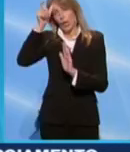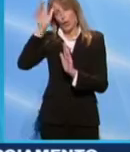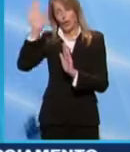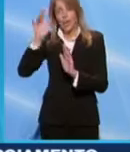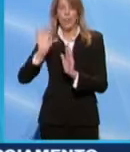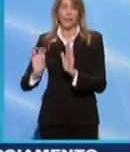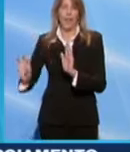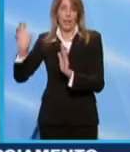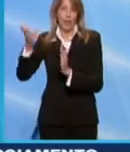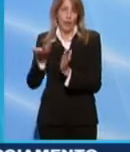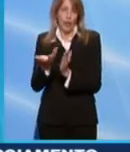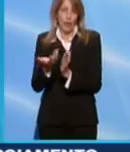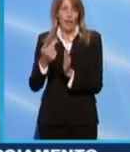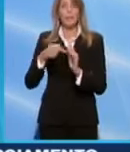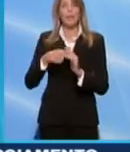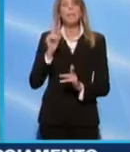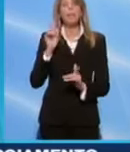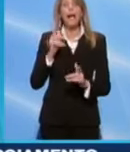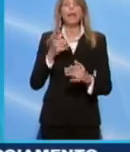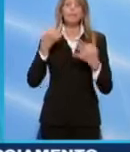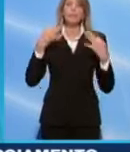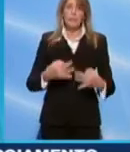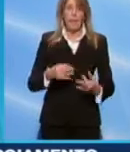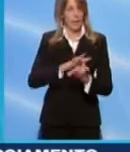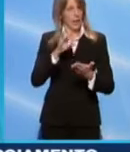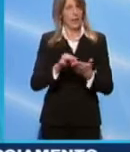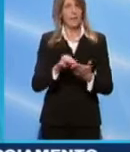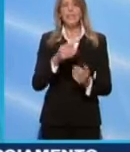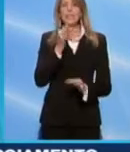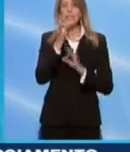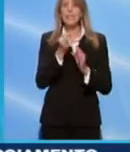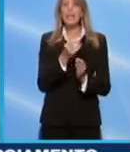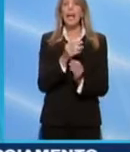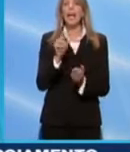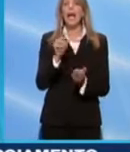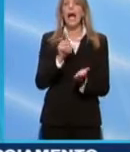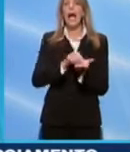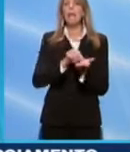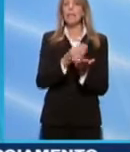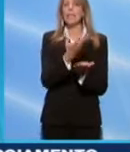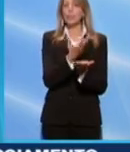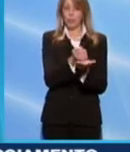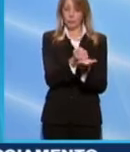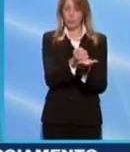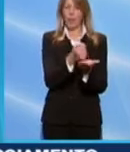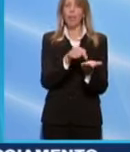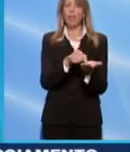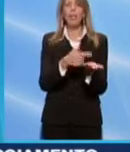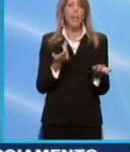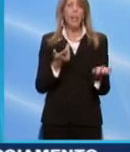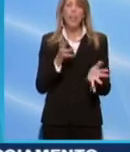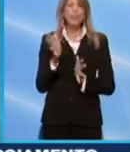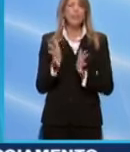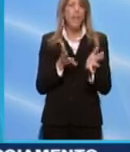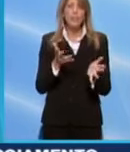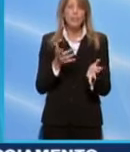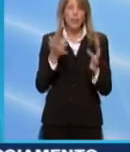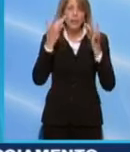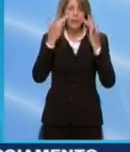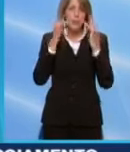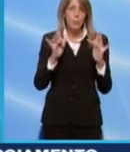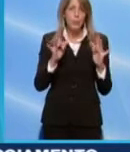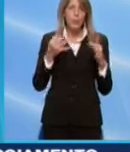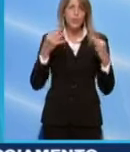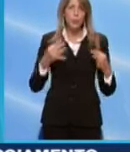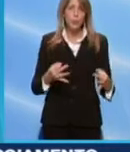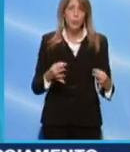definitiva, credo, e i dati lo dimostrano, che scaricare l'applicazione Immuni sia un gesto semplice e sicuro di responsabilità